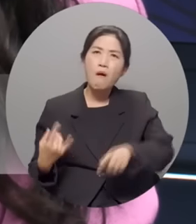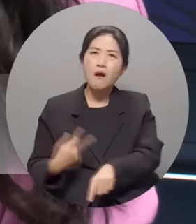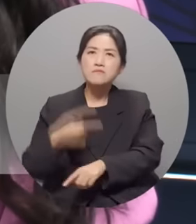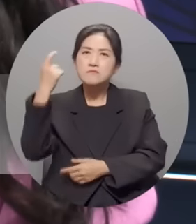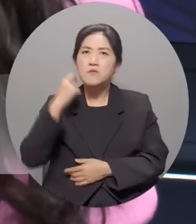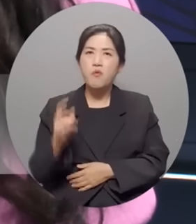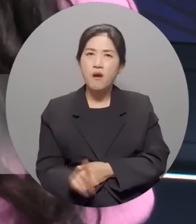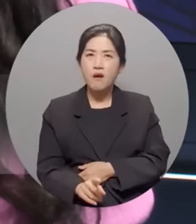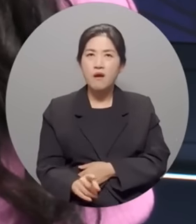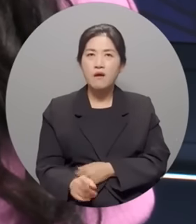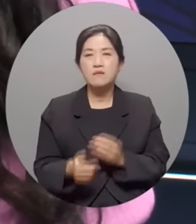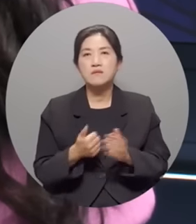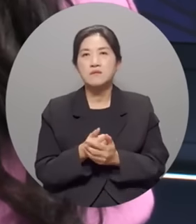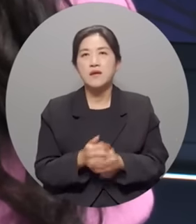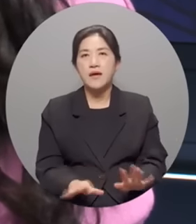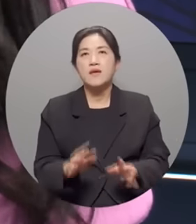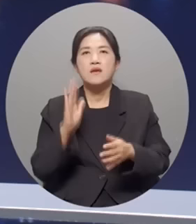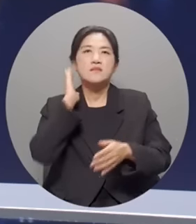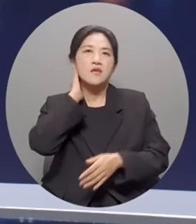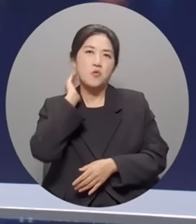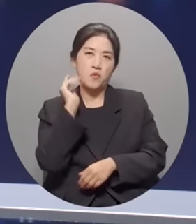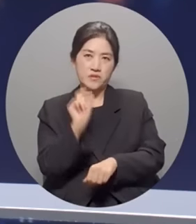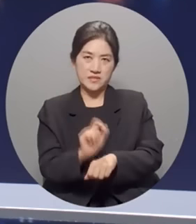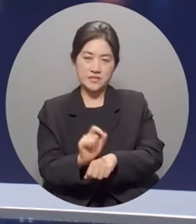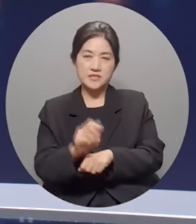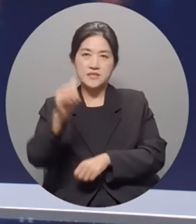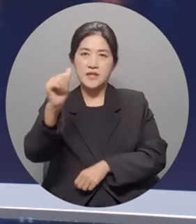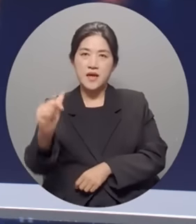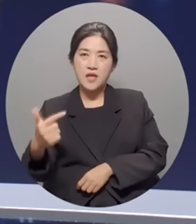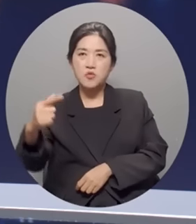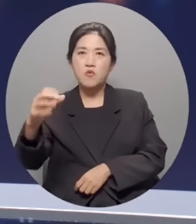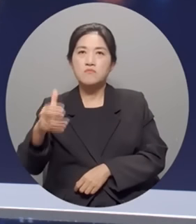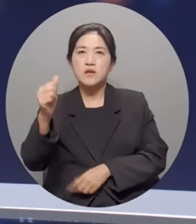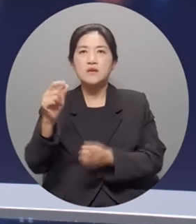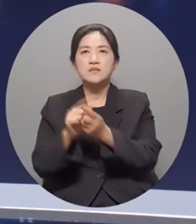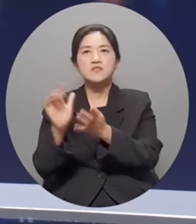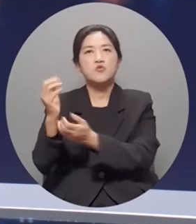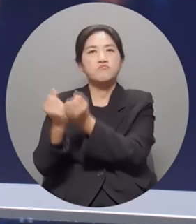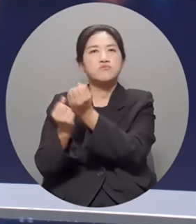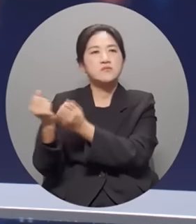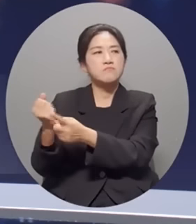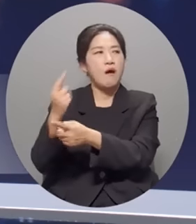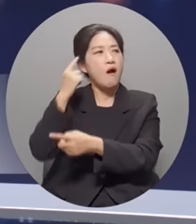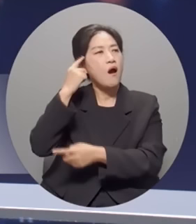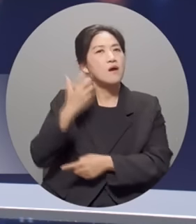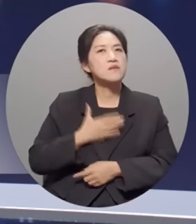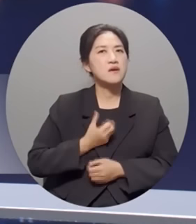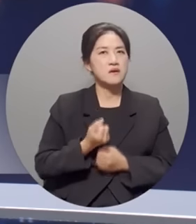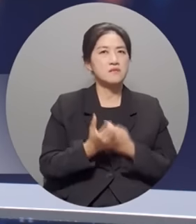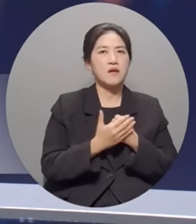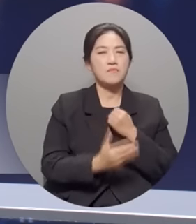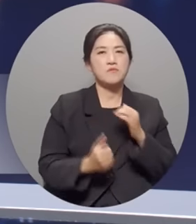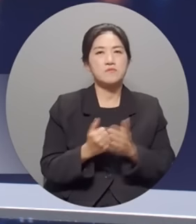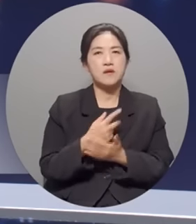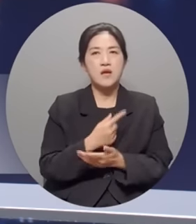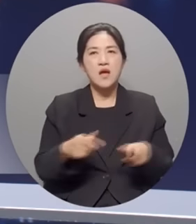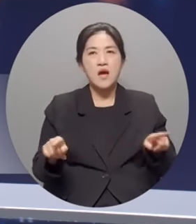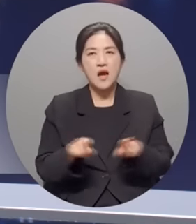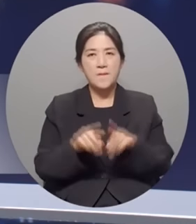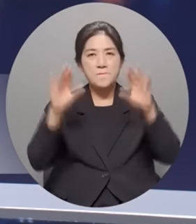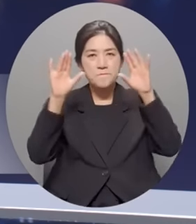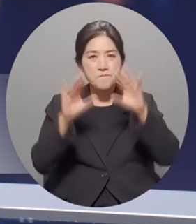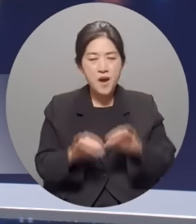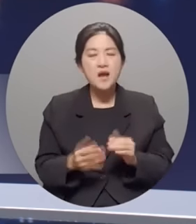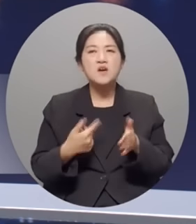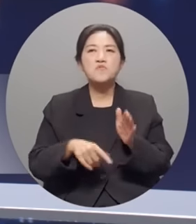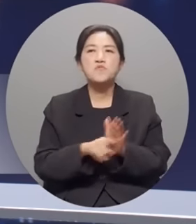뭔가요네 대통령실은 한대원 대표가 직접 브리핑을 하는 걸로 알고 있어서 당정이 한 목소리를 내려고 한